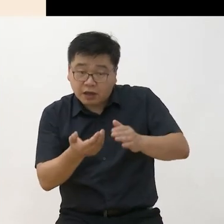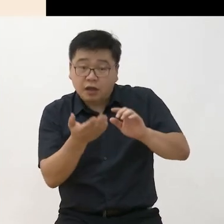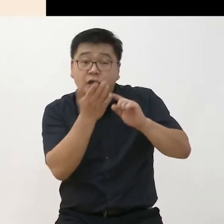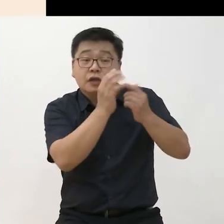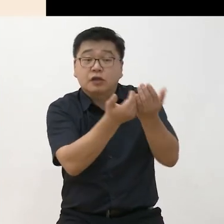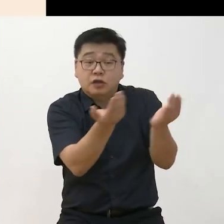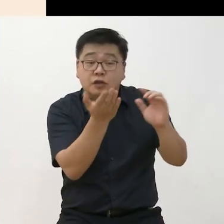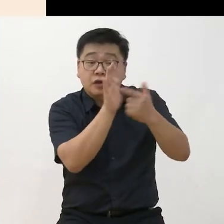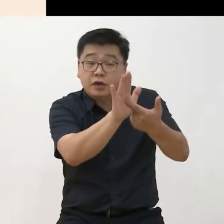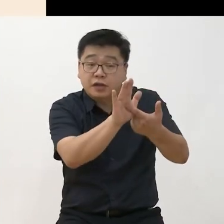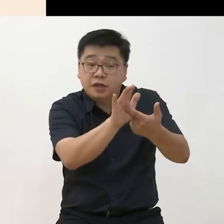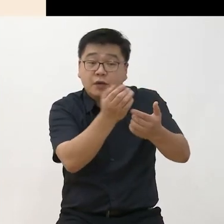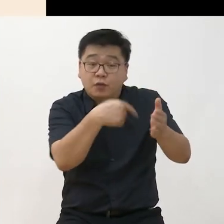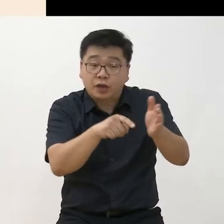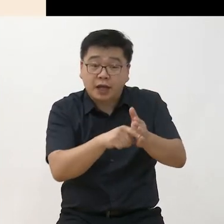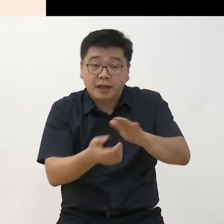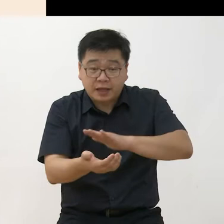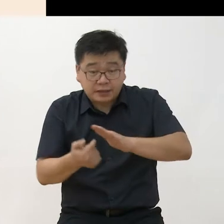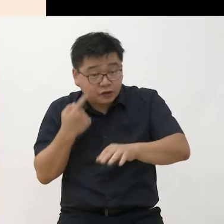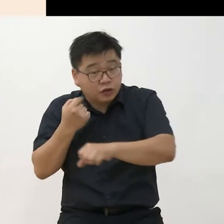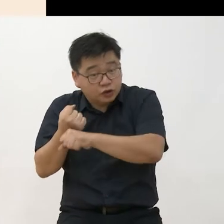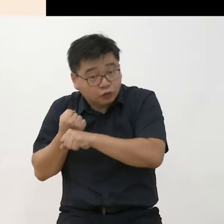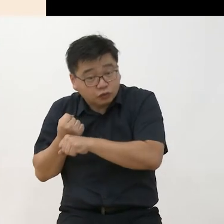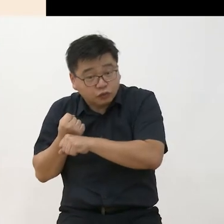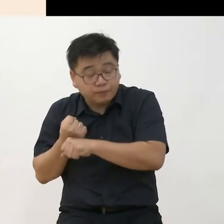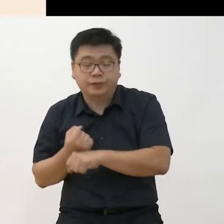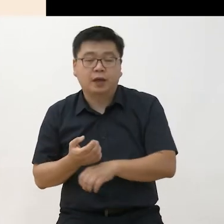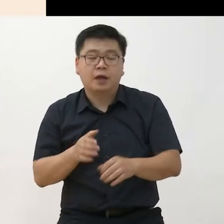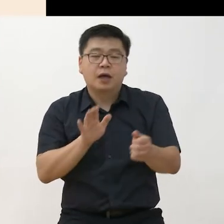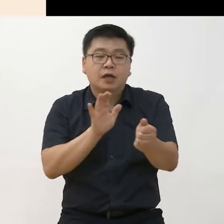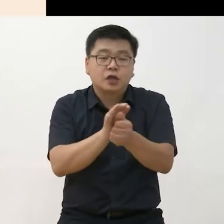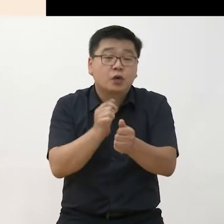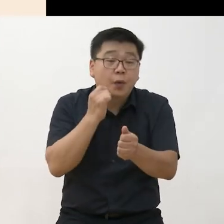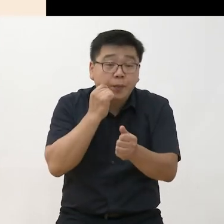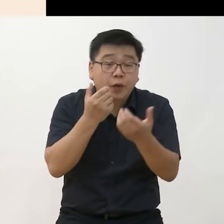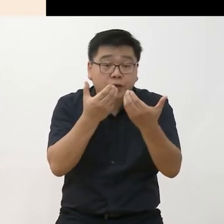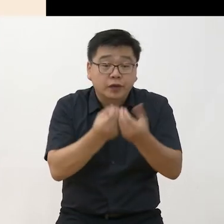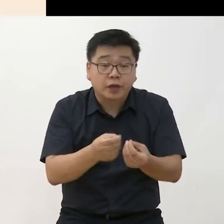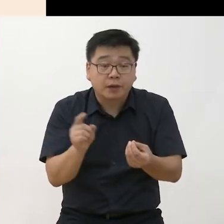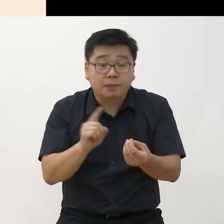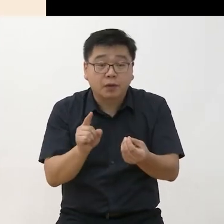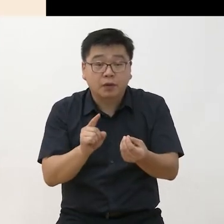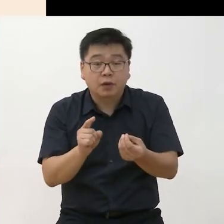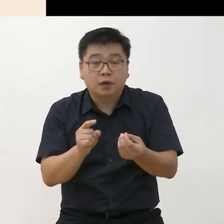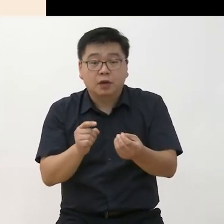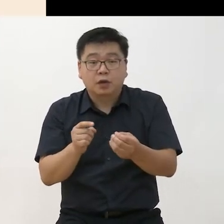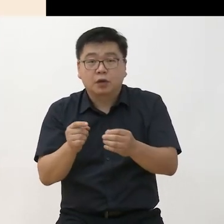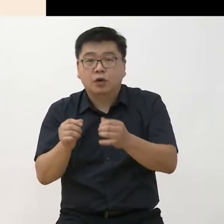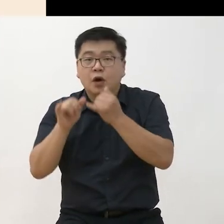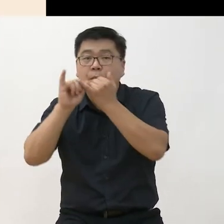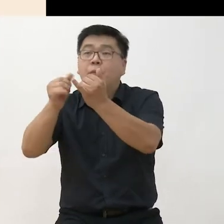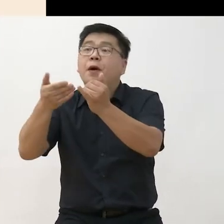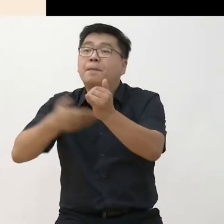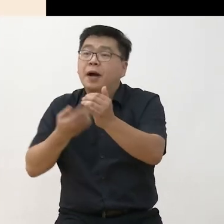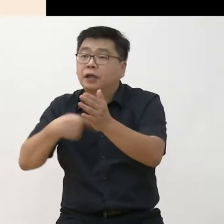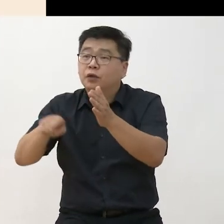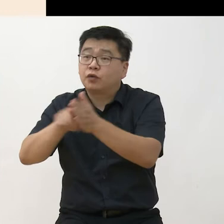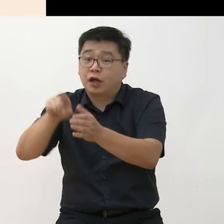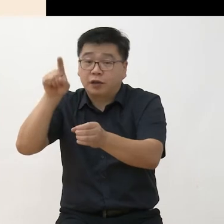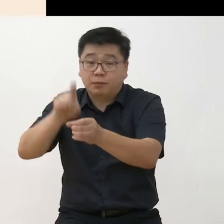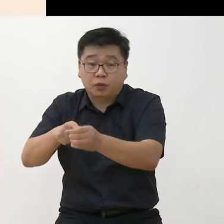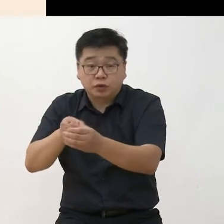되겠습니다. 지원 신청할 수 없는 사업은 이제 사업적 목적의 전시라든가 공모전, 수상전,